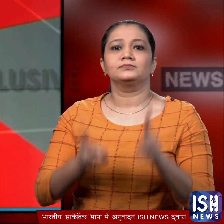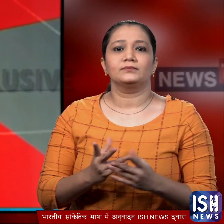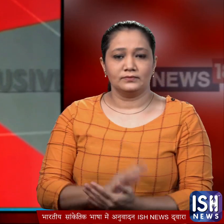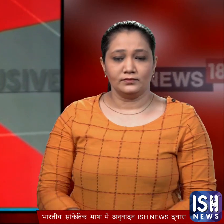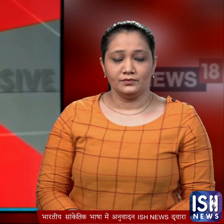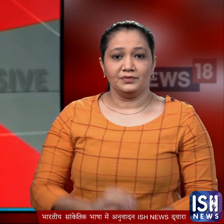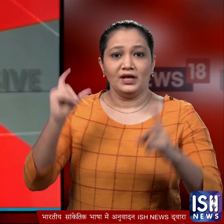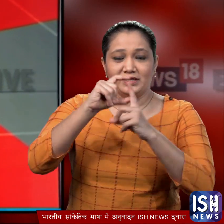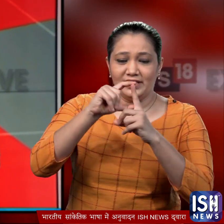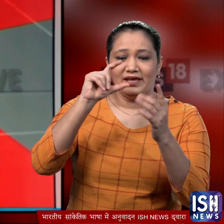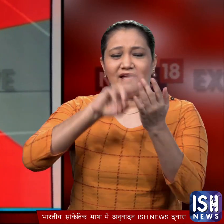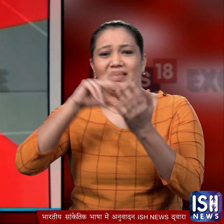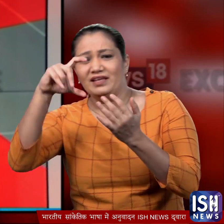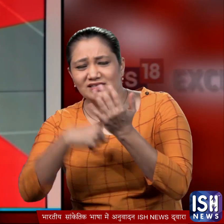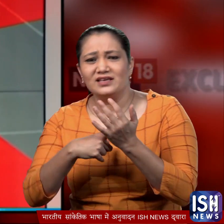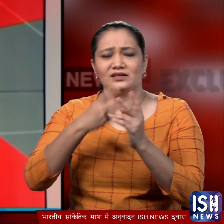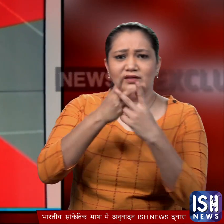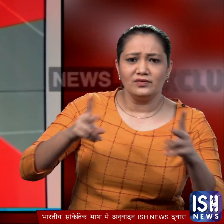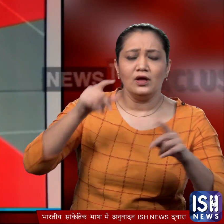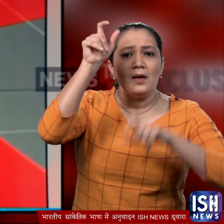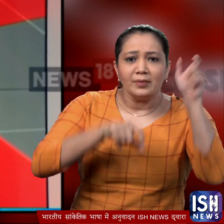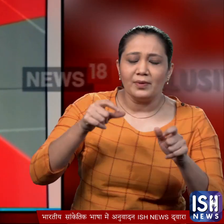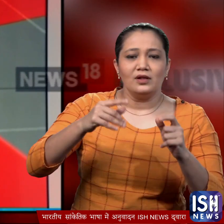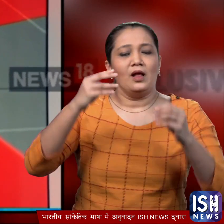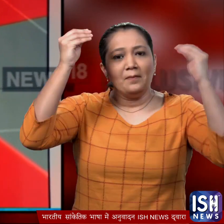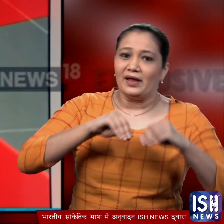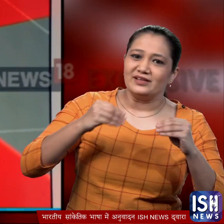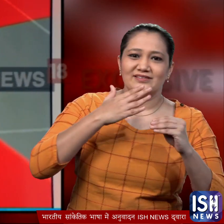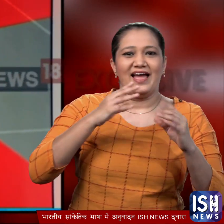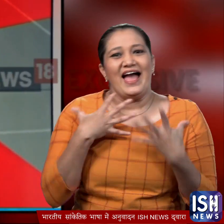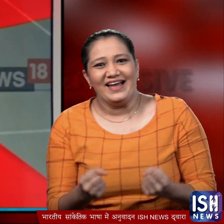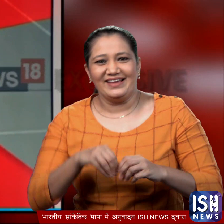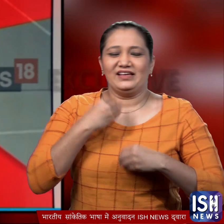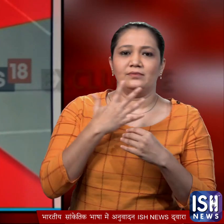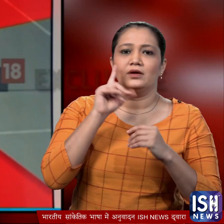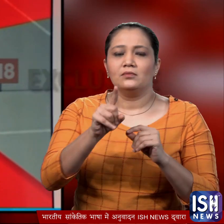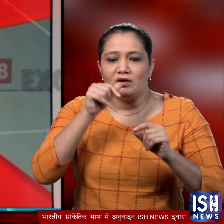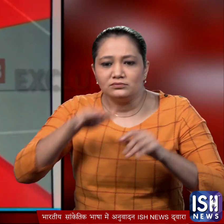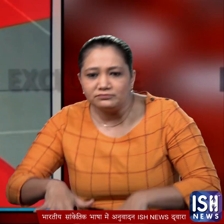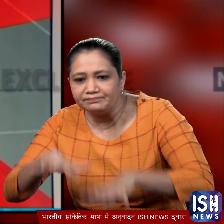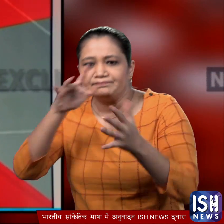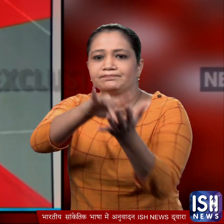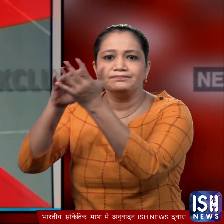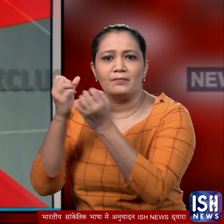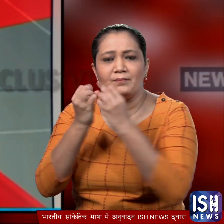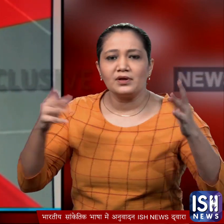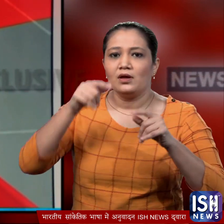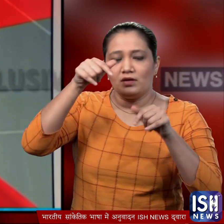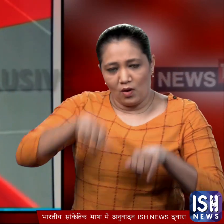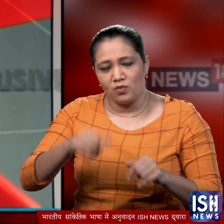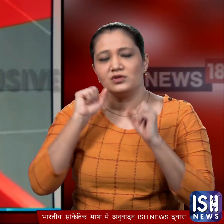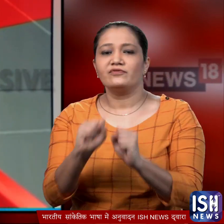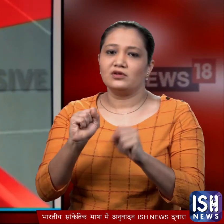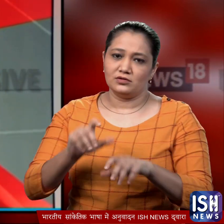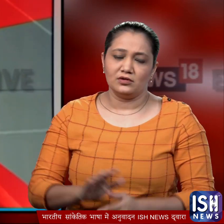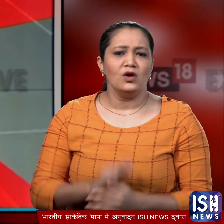की एक बात यह कि दिल्ली एनसीआर के लोगों को बारिश का इंतजार तो खत्म हुआ, लेकिन जगह जगह पानी भरने से मुसीबतें खड़ी हो। वैसे